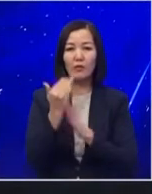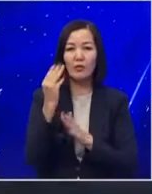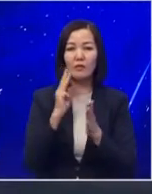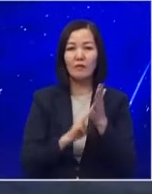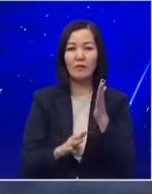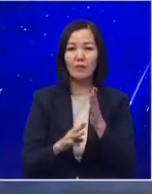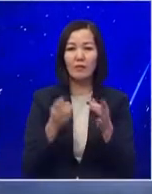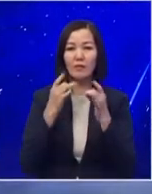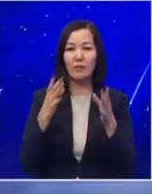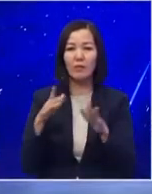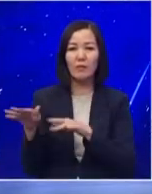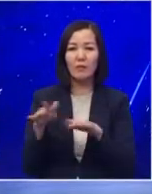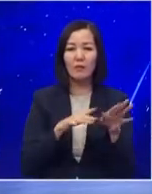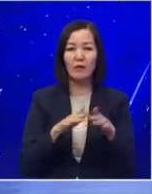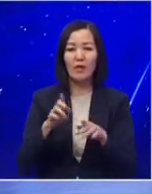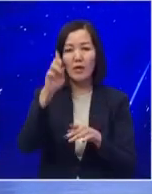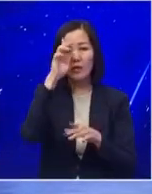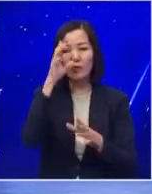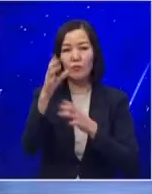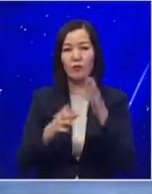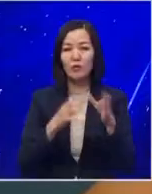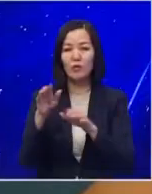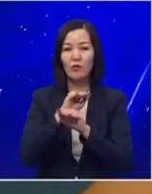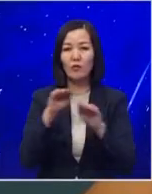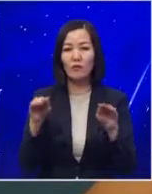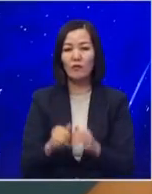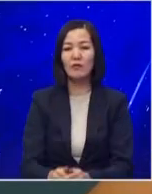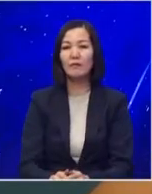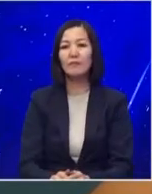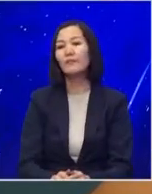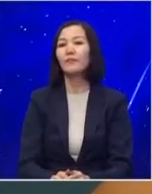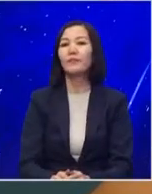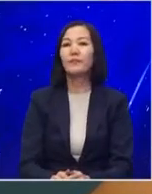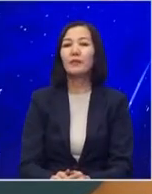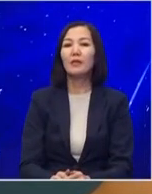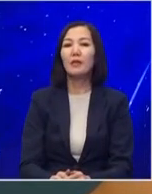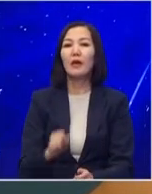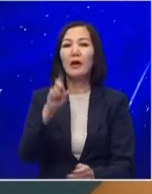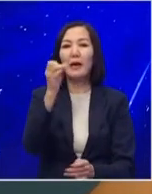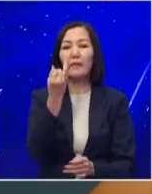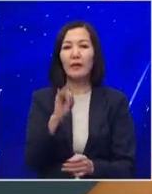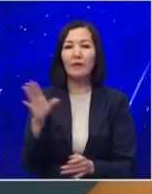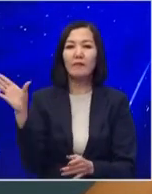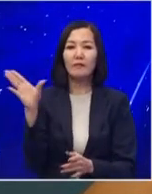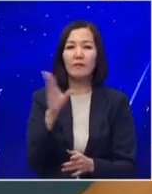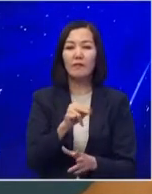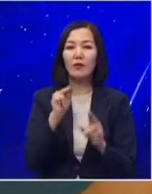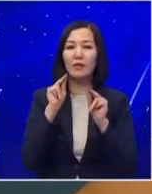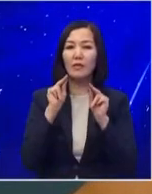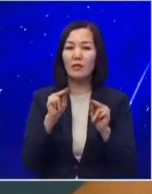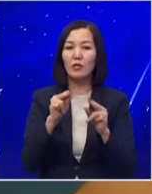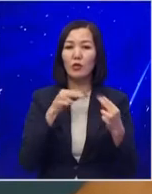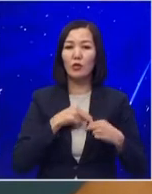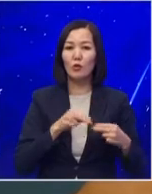масштабных мероприятий государственного и международного уровня отдал будто оба и достояние всего человечества его труды